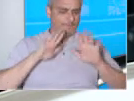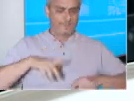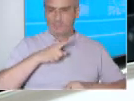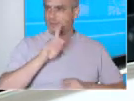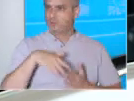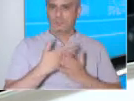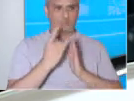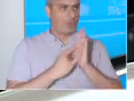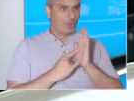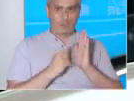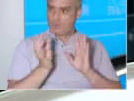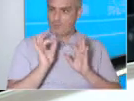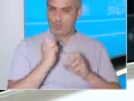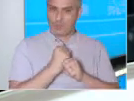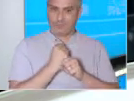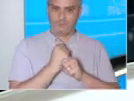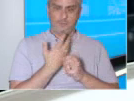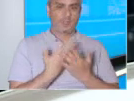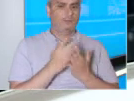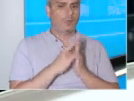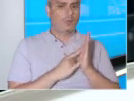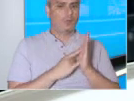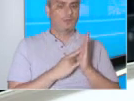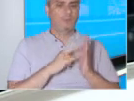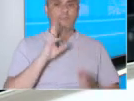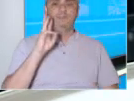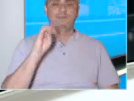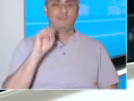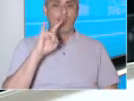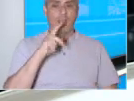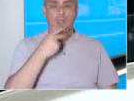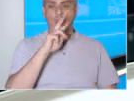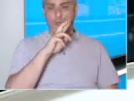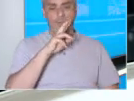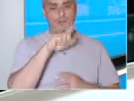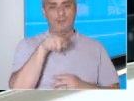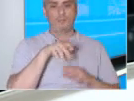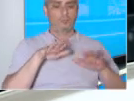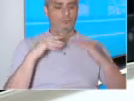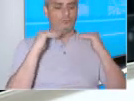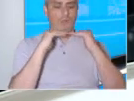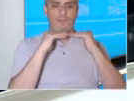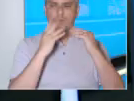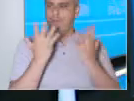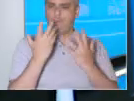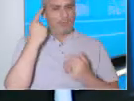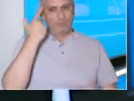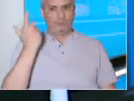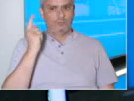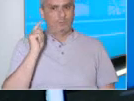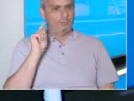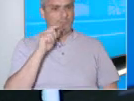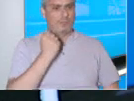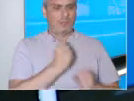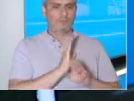חוק, חברך, לסיעה, עדיין לא התפצלתם, תכף נדבר על זה. שמחה רוטמן, לביטול הממשלה הפריטטית. איך אתם חושבים להגיע לזה